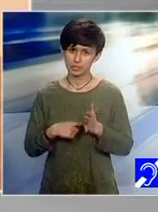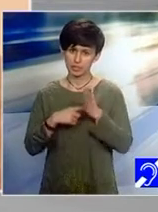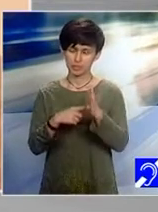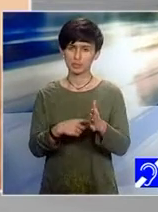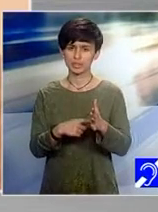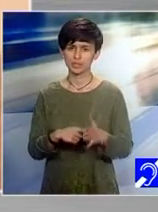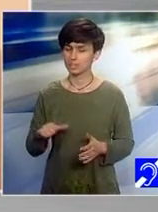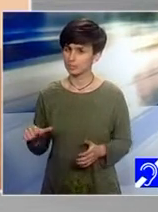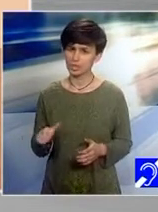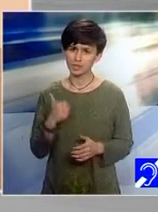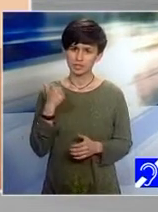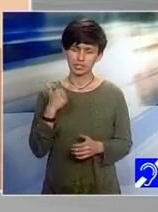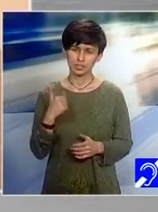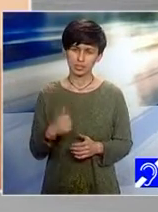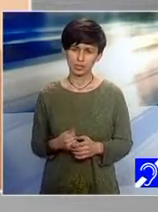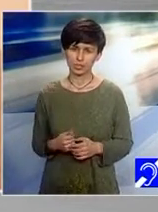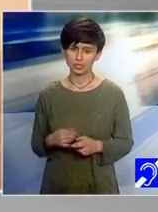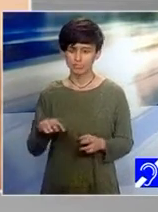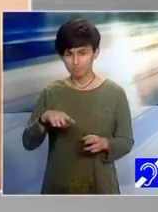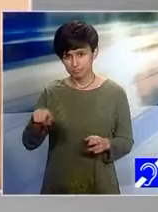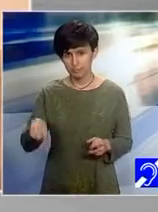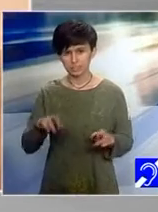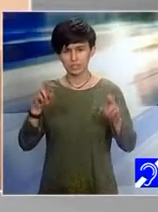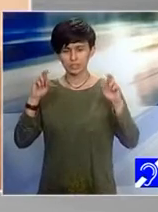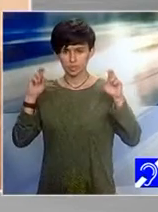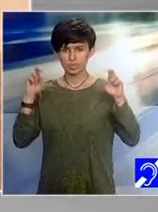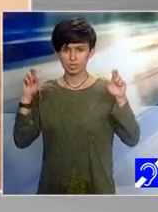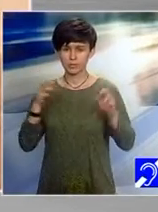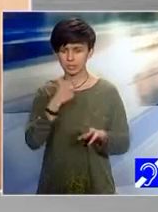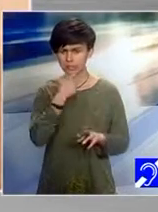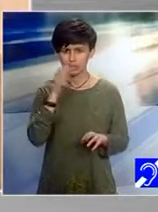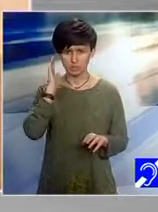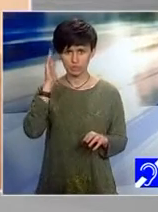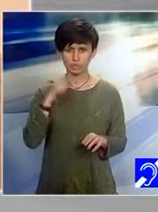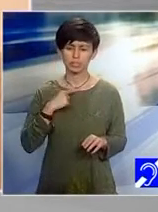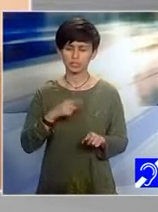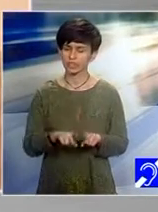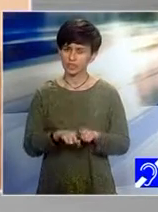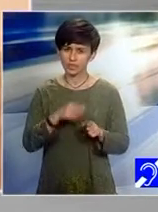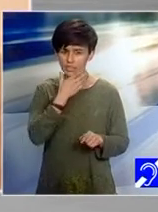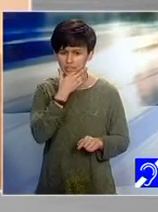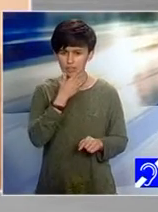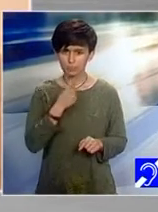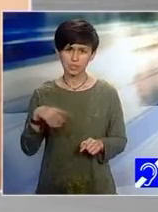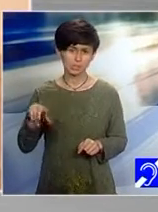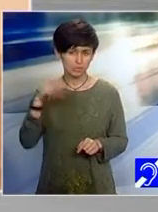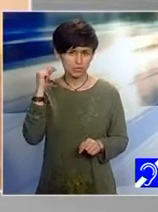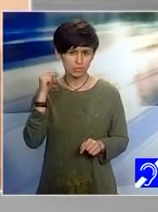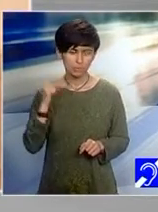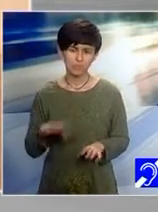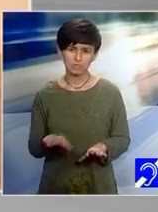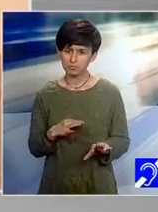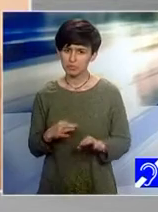încă o dată și să sperăm că și la anul va fi la fel de frumos, vom găsi un alt subiect, tot armenesc,